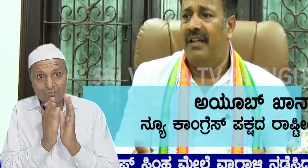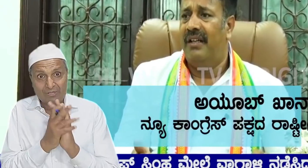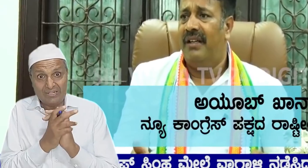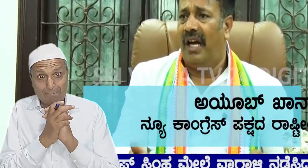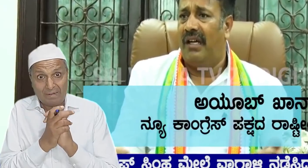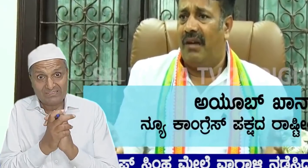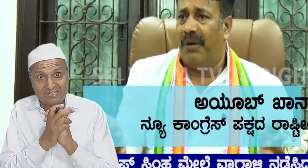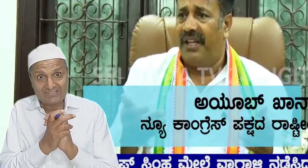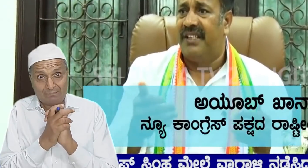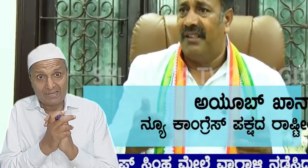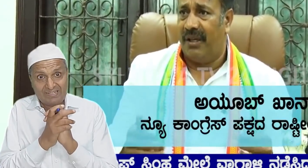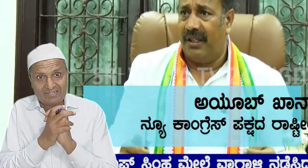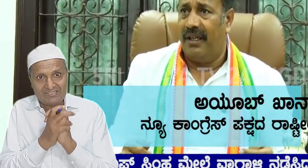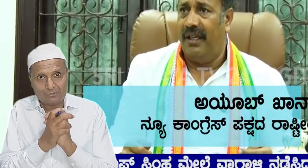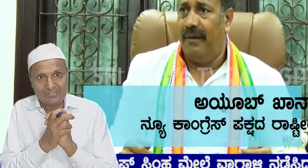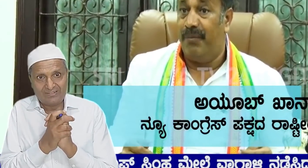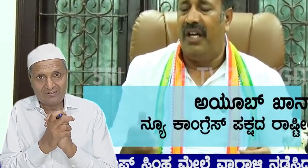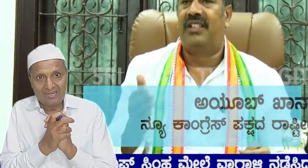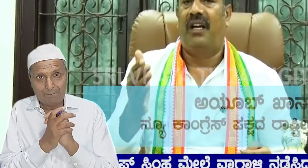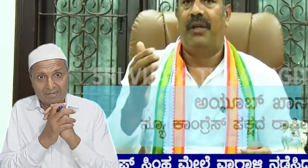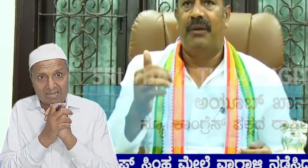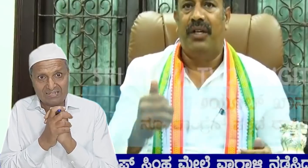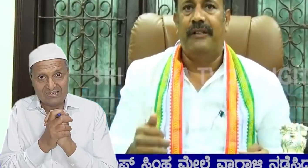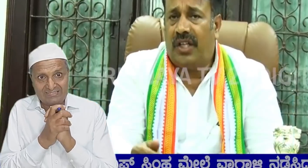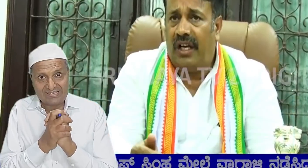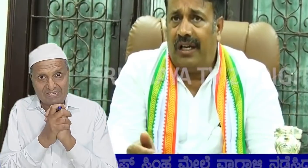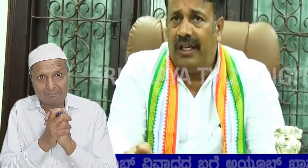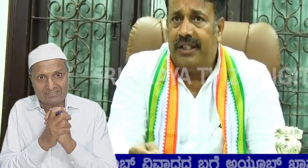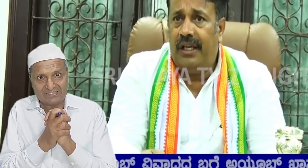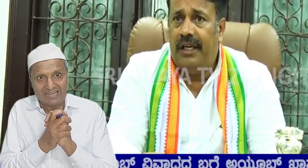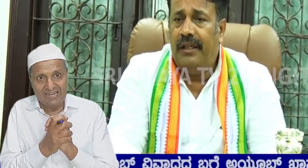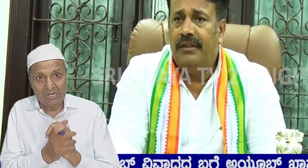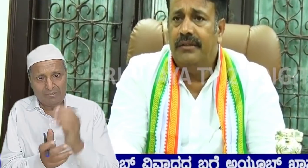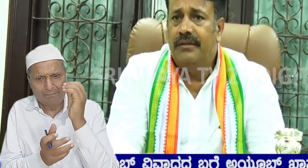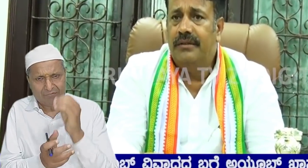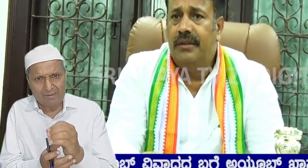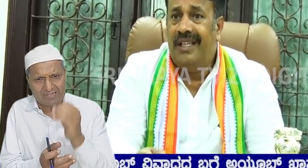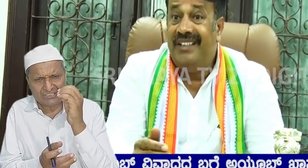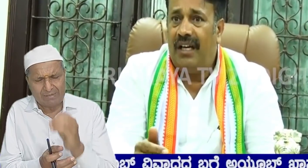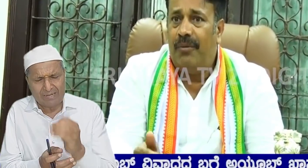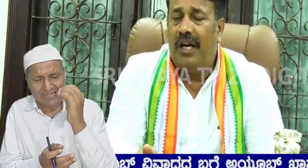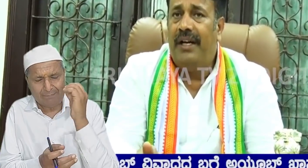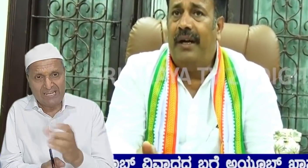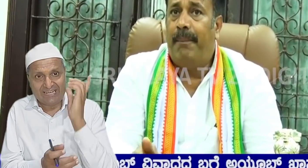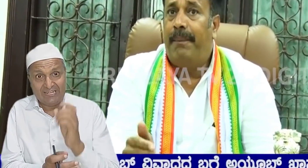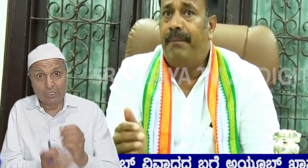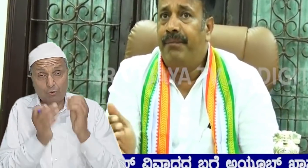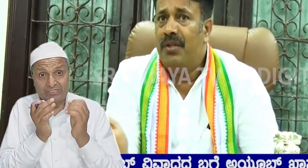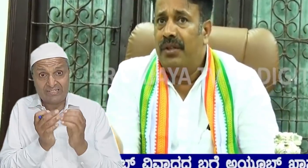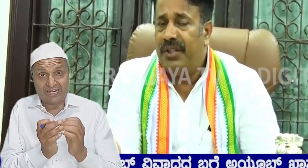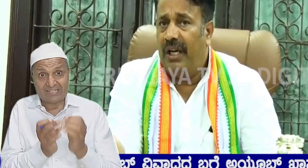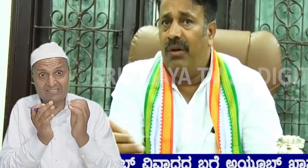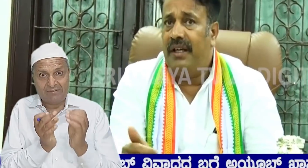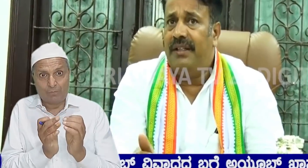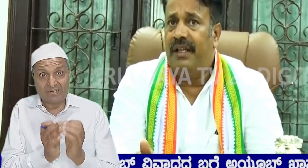चाहते, क्योंकि भाषा की सम्मान इधर रखनी जरूरी है। पर अगर इस तरह की बात करते हैं, उन्हें माफी मांग के क्षमा मांगनी पड़ेगी,